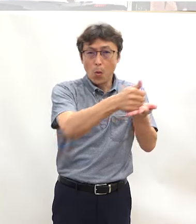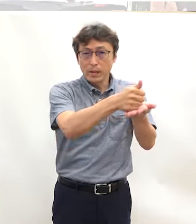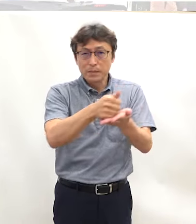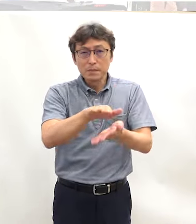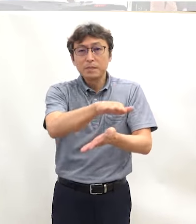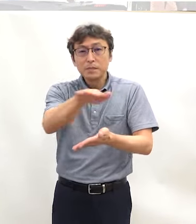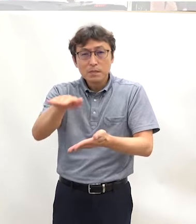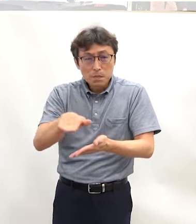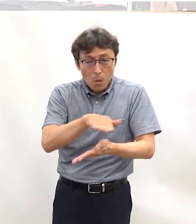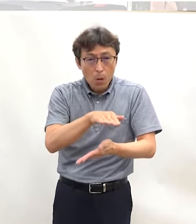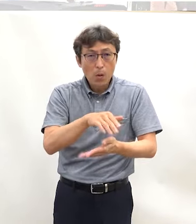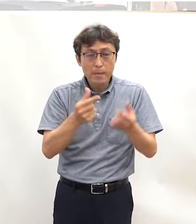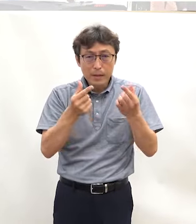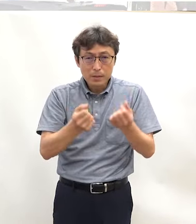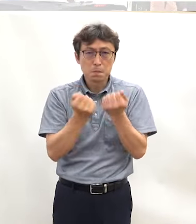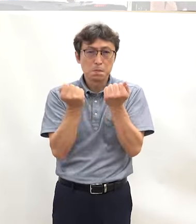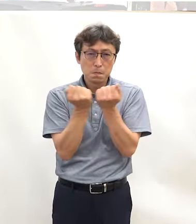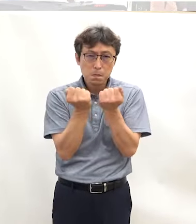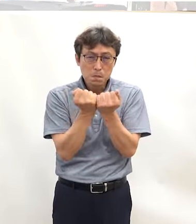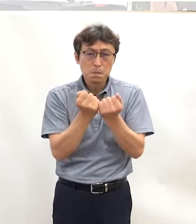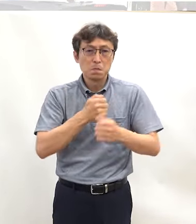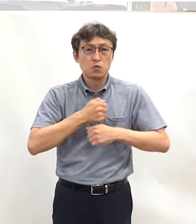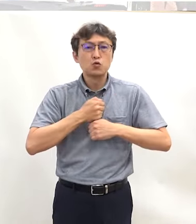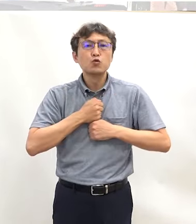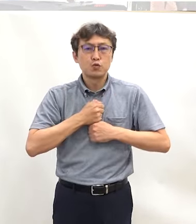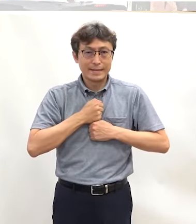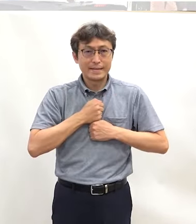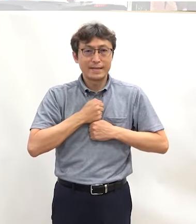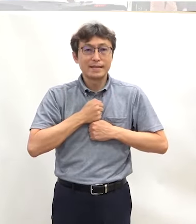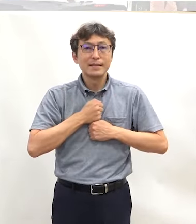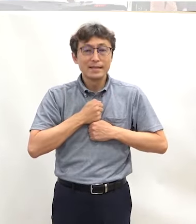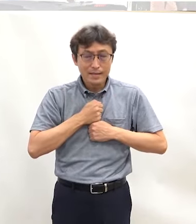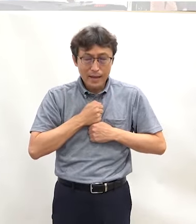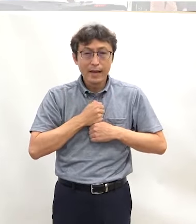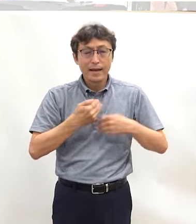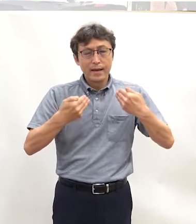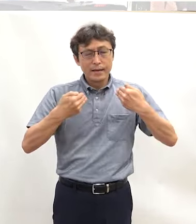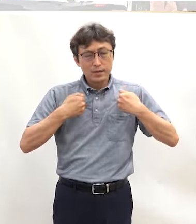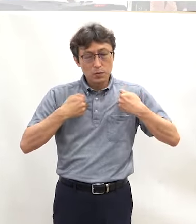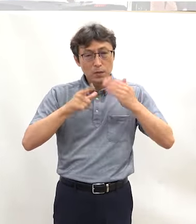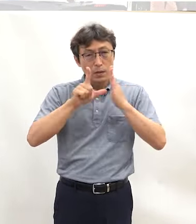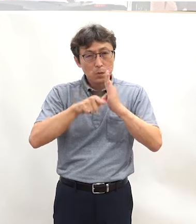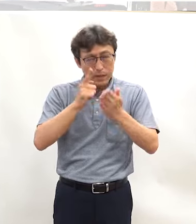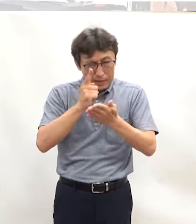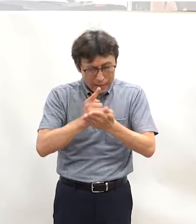って気軽に、いわゆるコンビニ受診のような形ではなくてですね、本当に必要な時に、